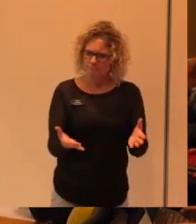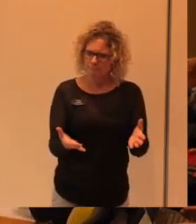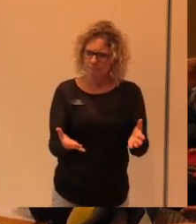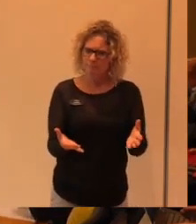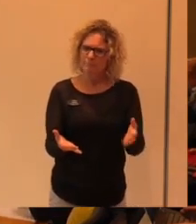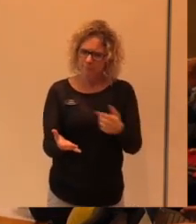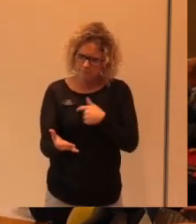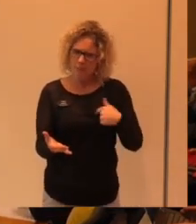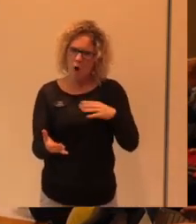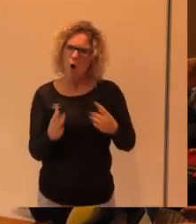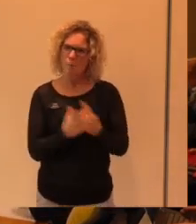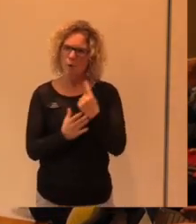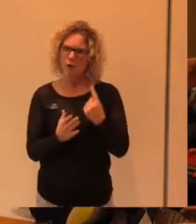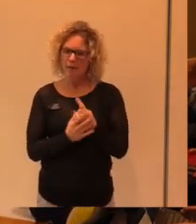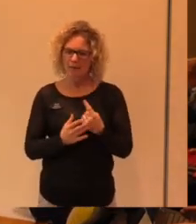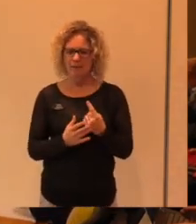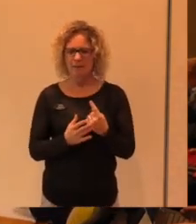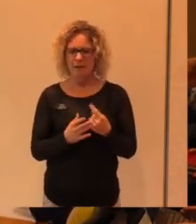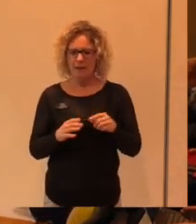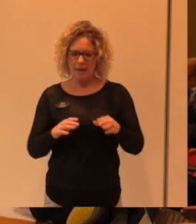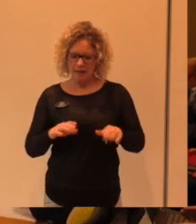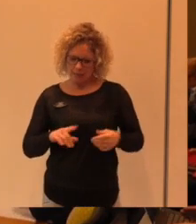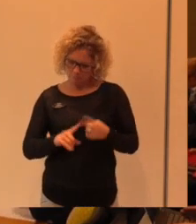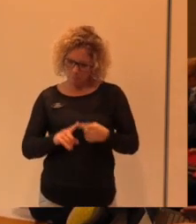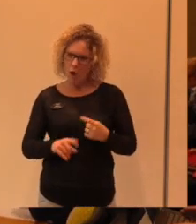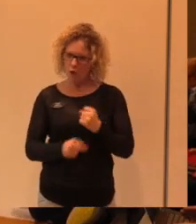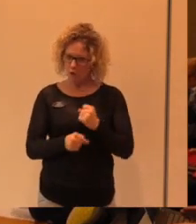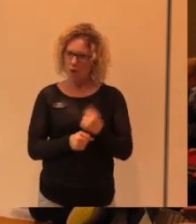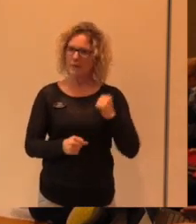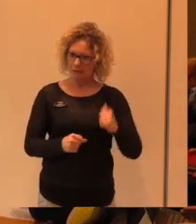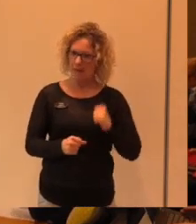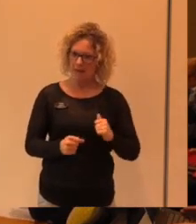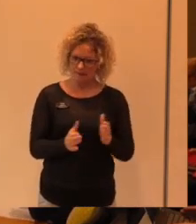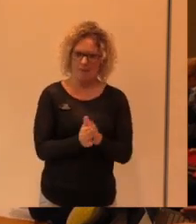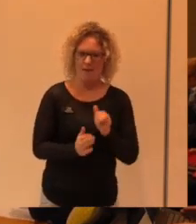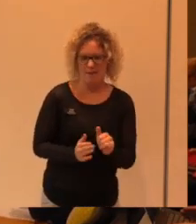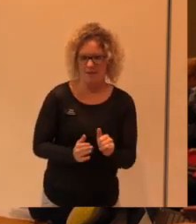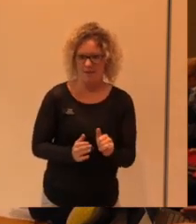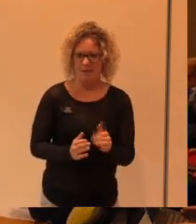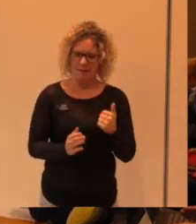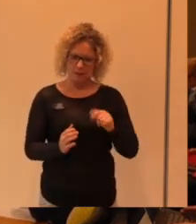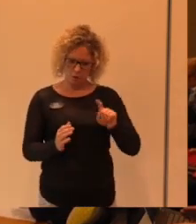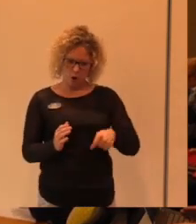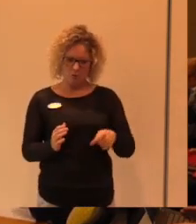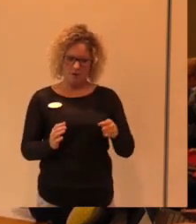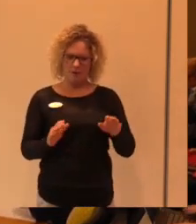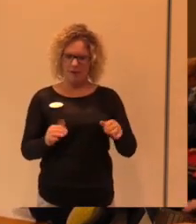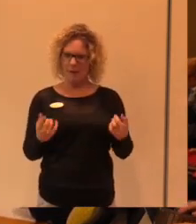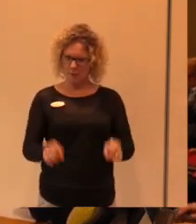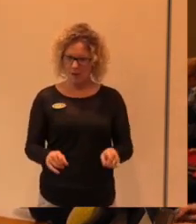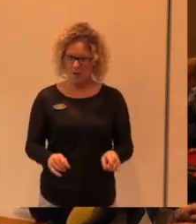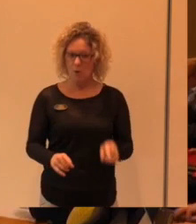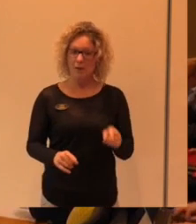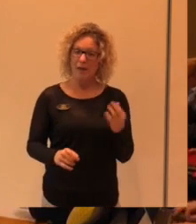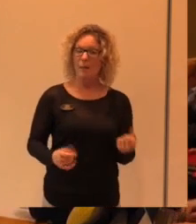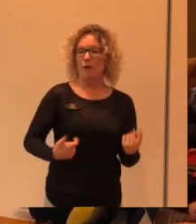då har vi möjlighet att från början jobba med tillgänglighetsfrågor. Så att vi kan då kravställa från grunden då. Till exempel att man kan koppla